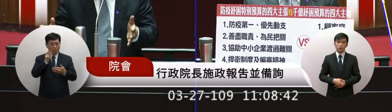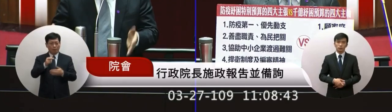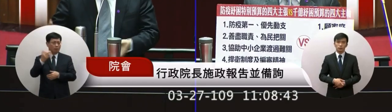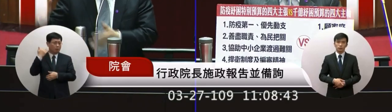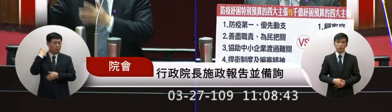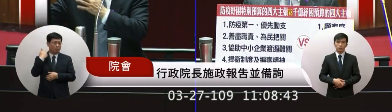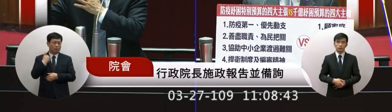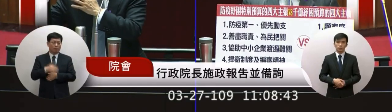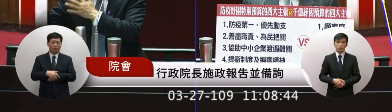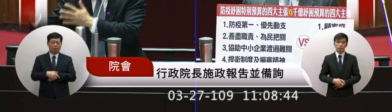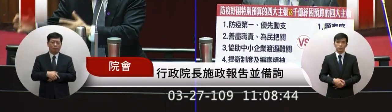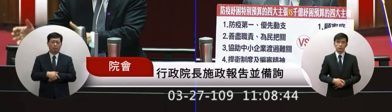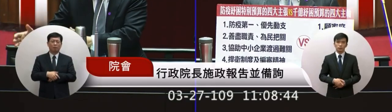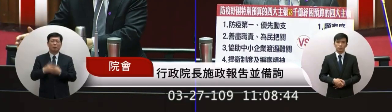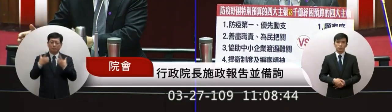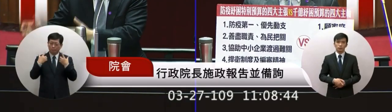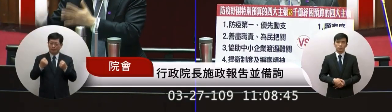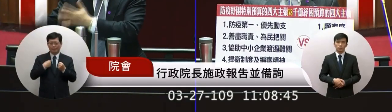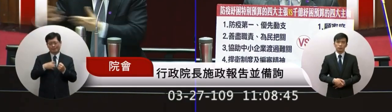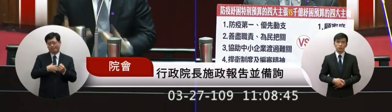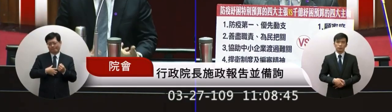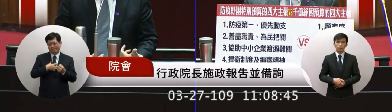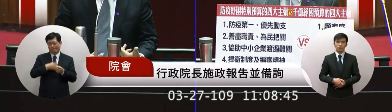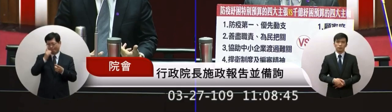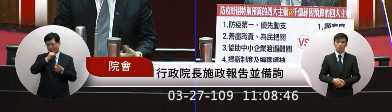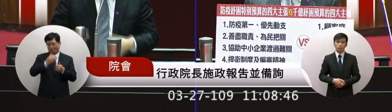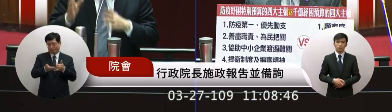过去，咱有在万丹宫